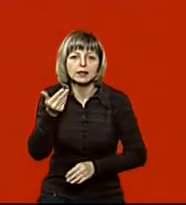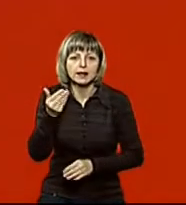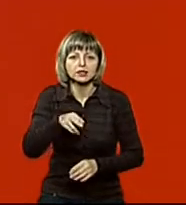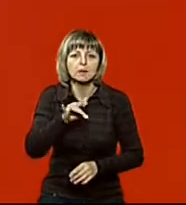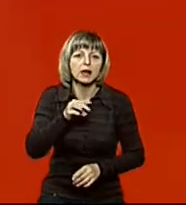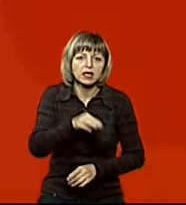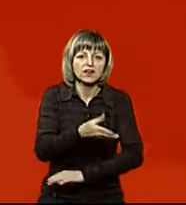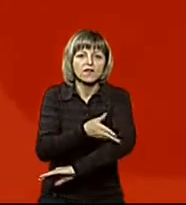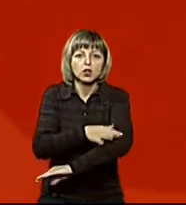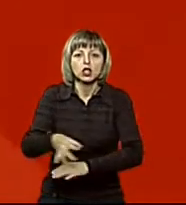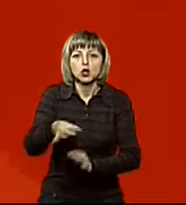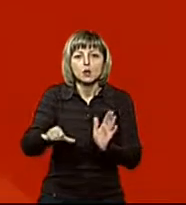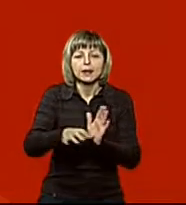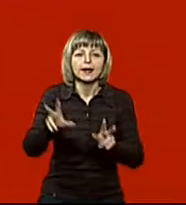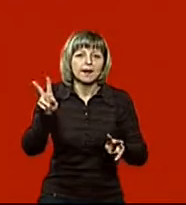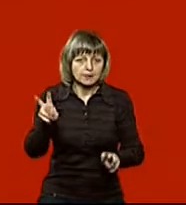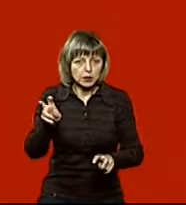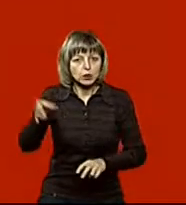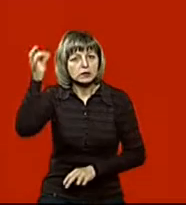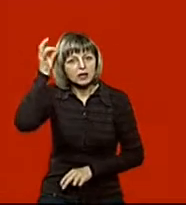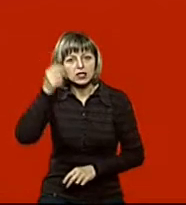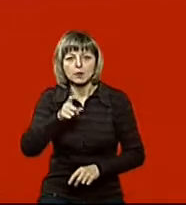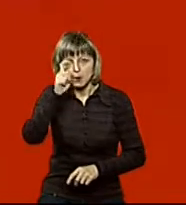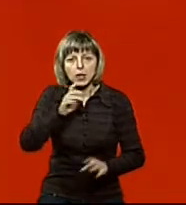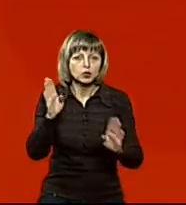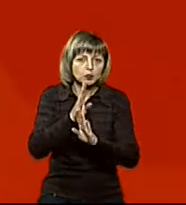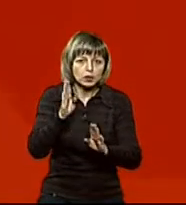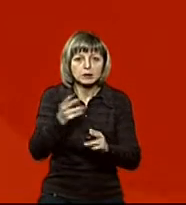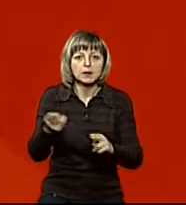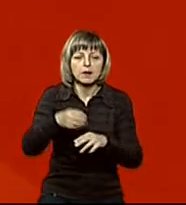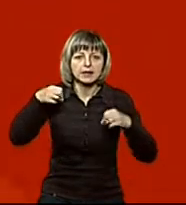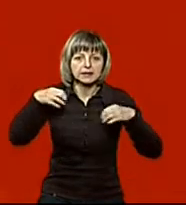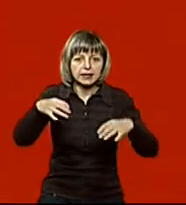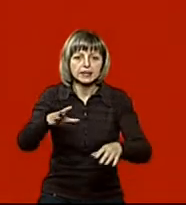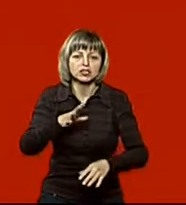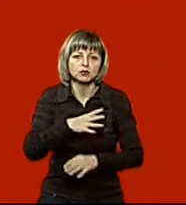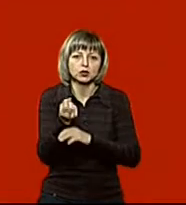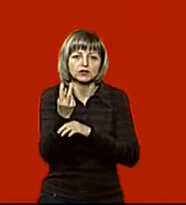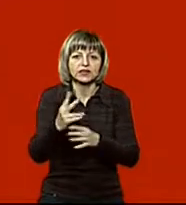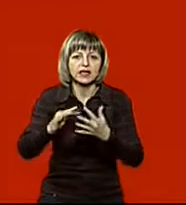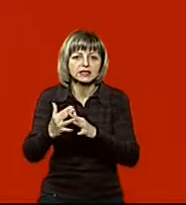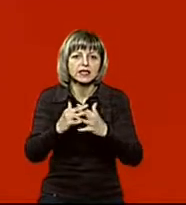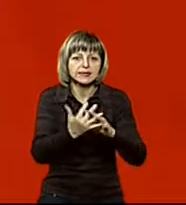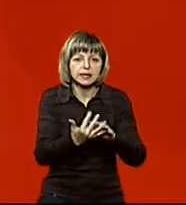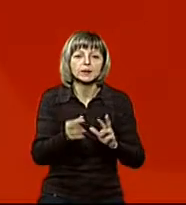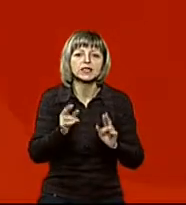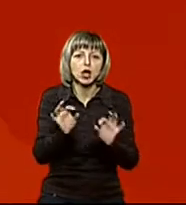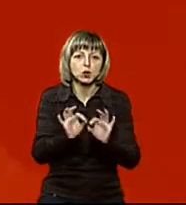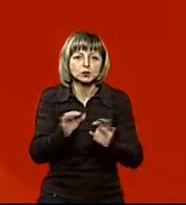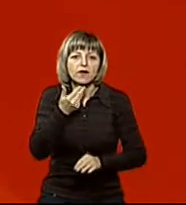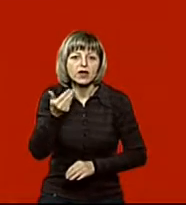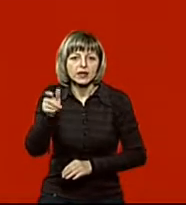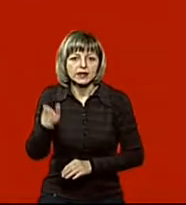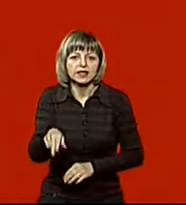ПрАТ «Волиньобленерго» Інна Ройко. Нагадаємо, через негоду без електрики були 12 населених пунктів. Як розповів